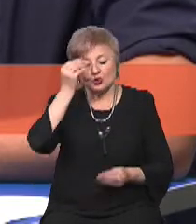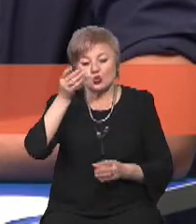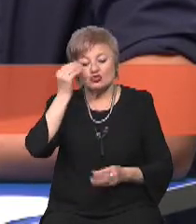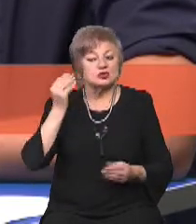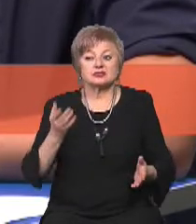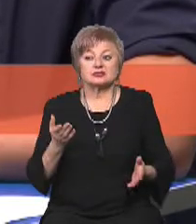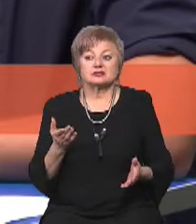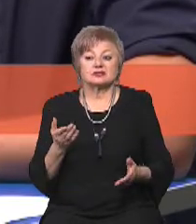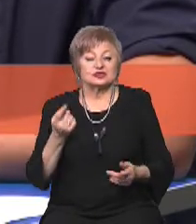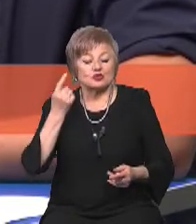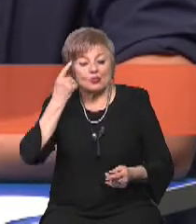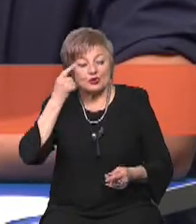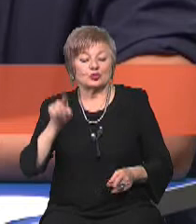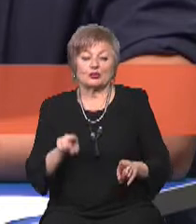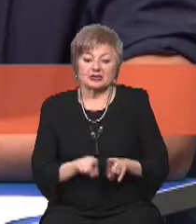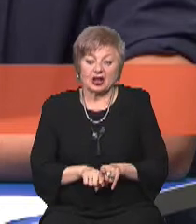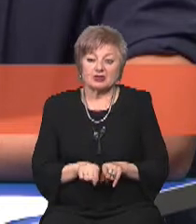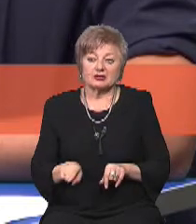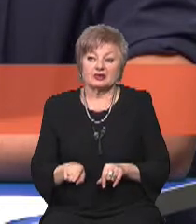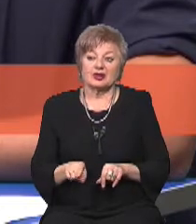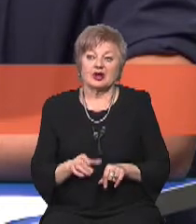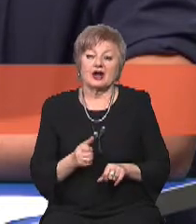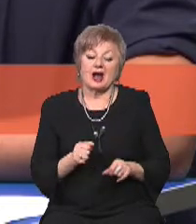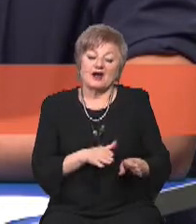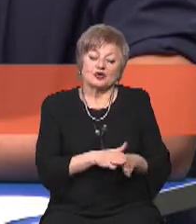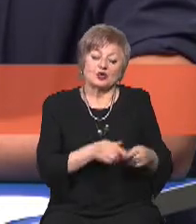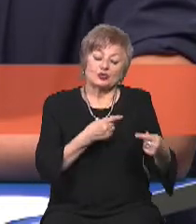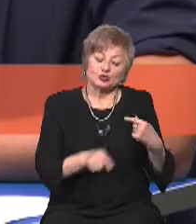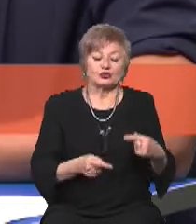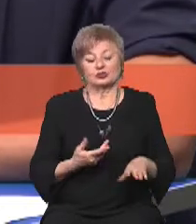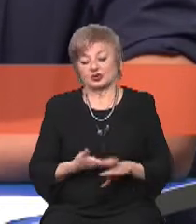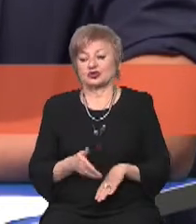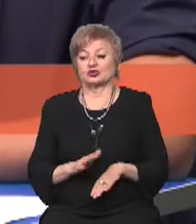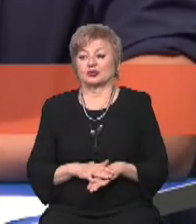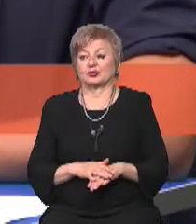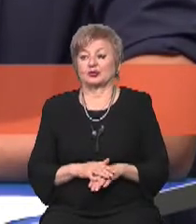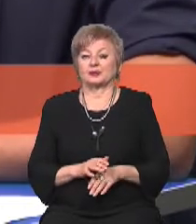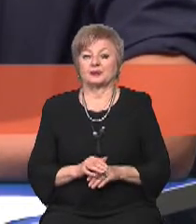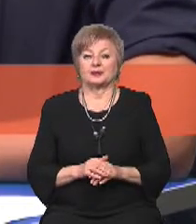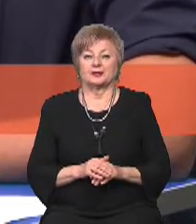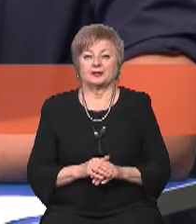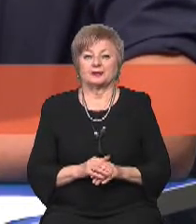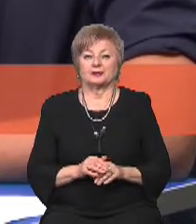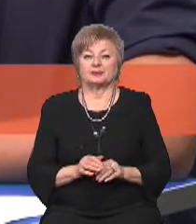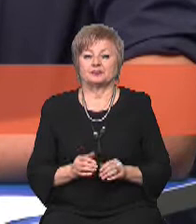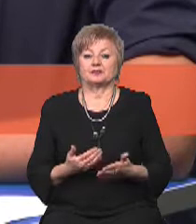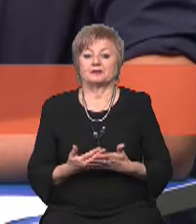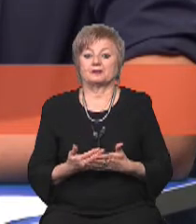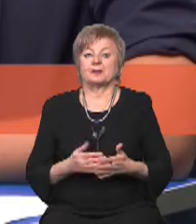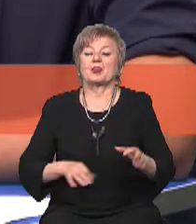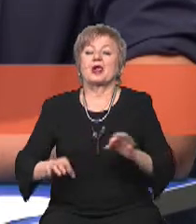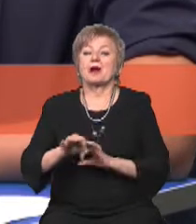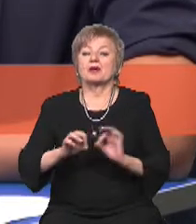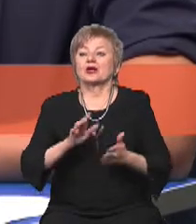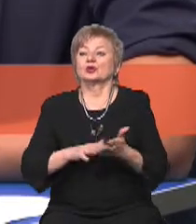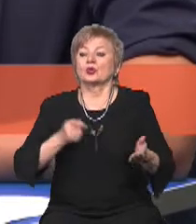має задум такий автор, а реалізують його по-іншому, дуже важко. Пані Катерина, а які ще проєкти подані на